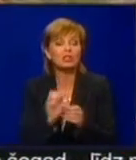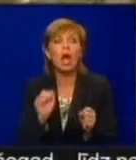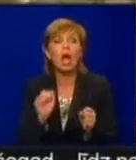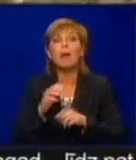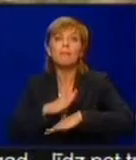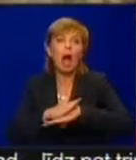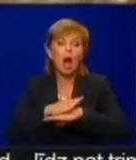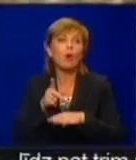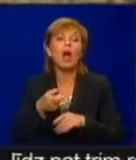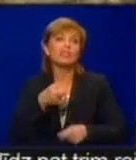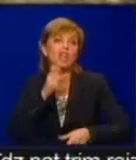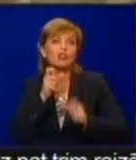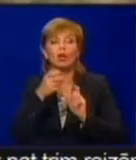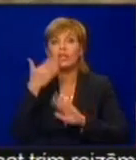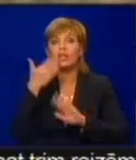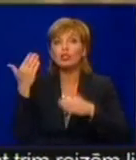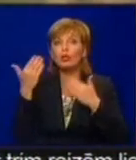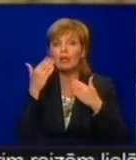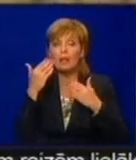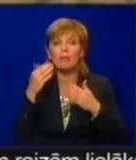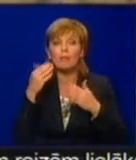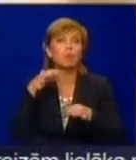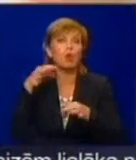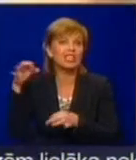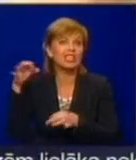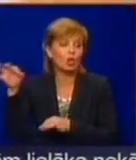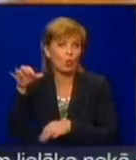ballītes ar dzeršanu un izklaidēm ar prostitūtām.